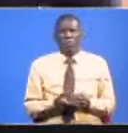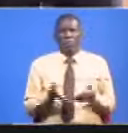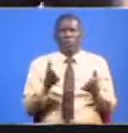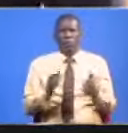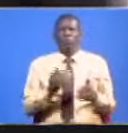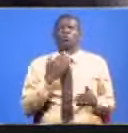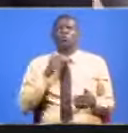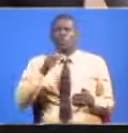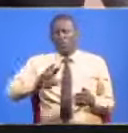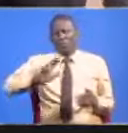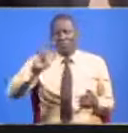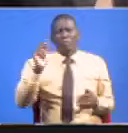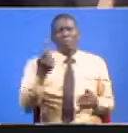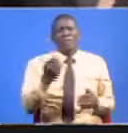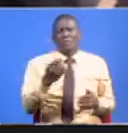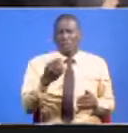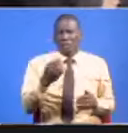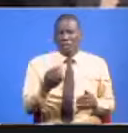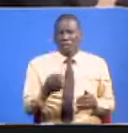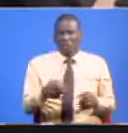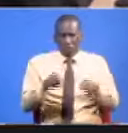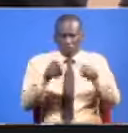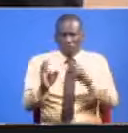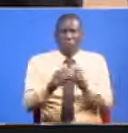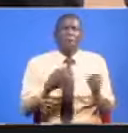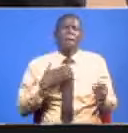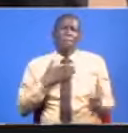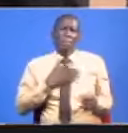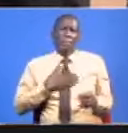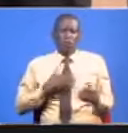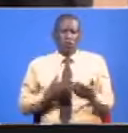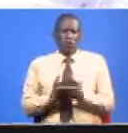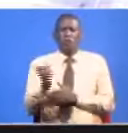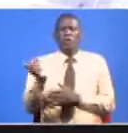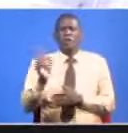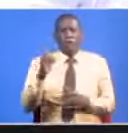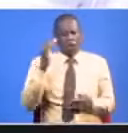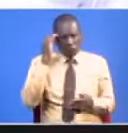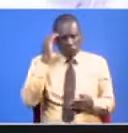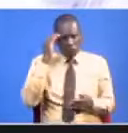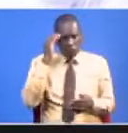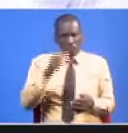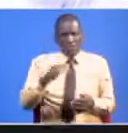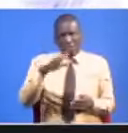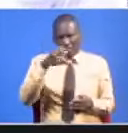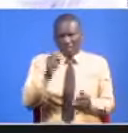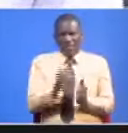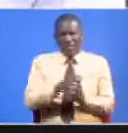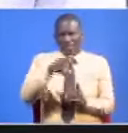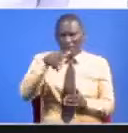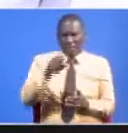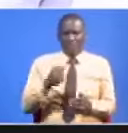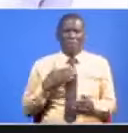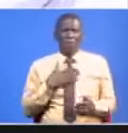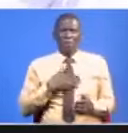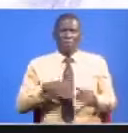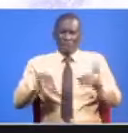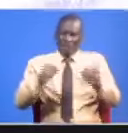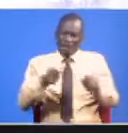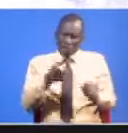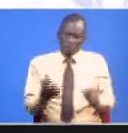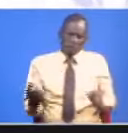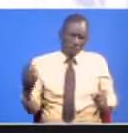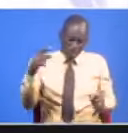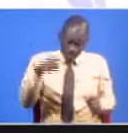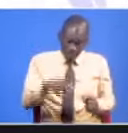pleaded with the President of the Republic of Kenya, please, through the Ministry of Education, the CS and the PS, please, can you